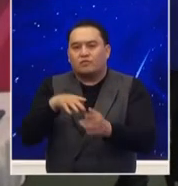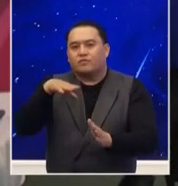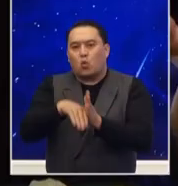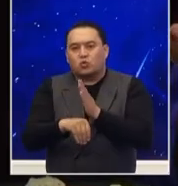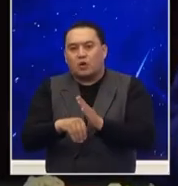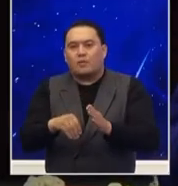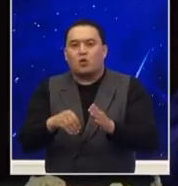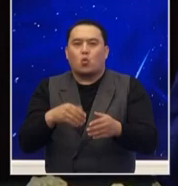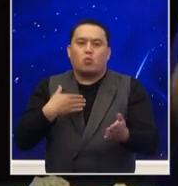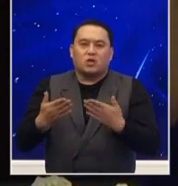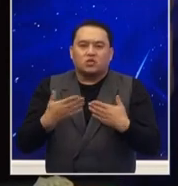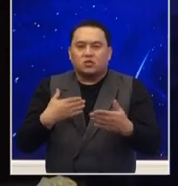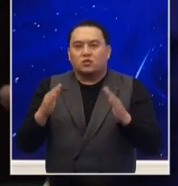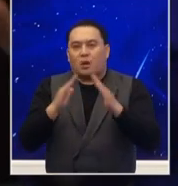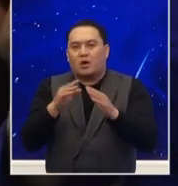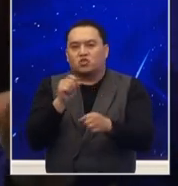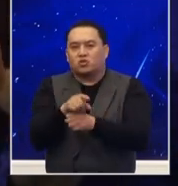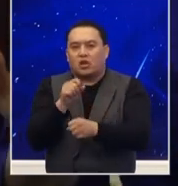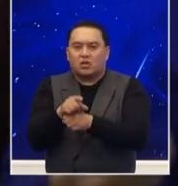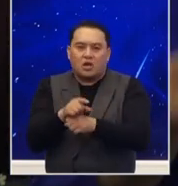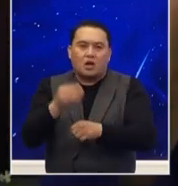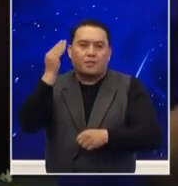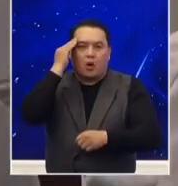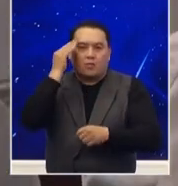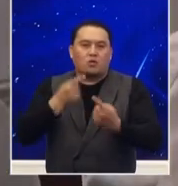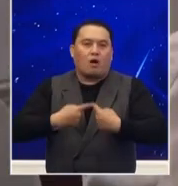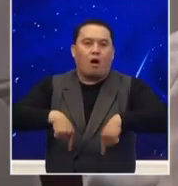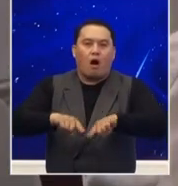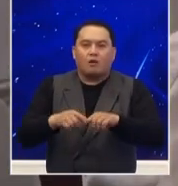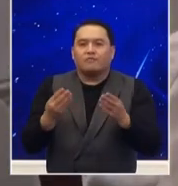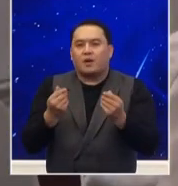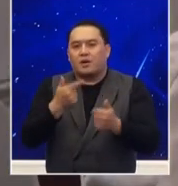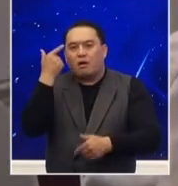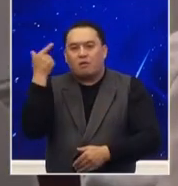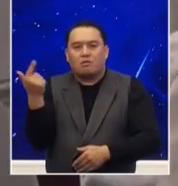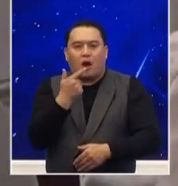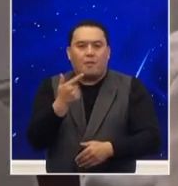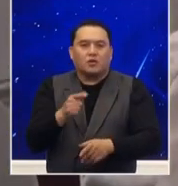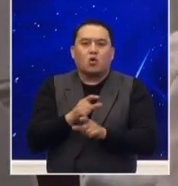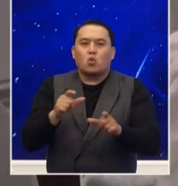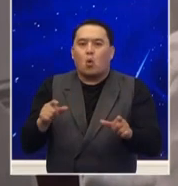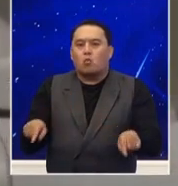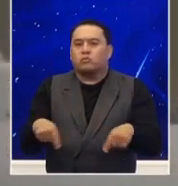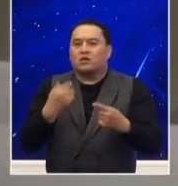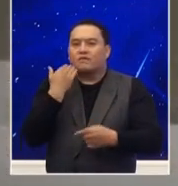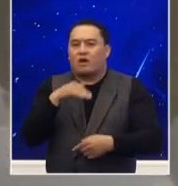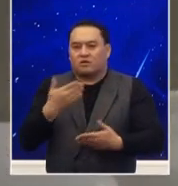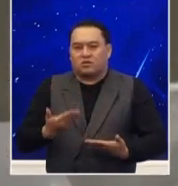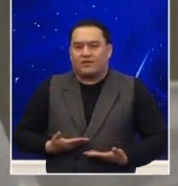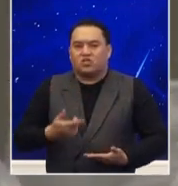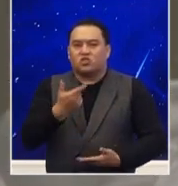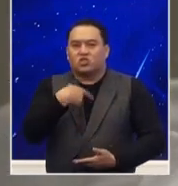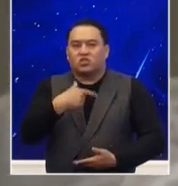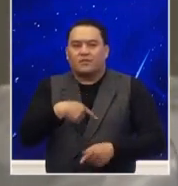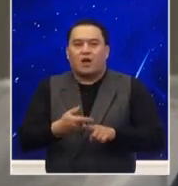также практические упражнения и домашние задания. По мнению организаторов, финансовая грамотность поможет людям поднять качество своей жизни.